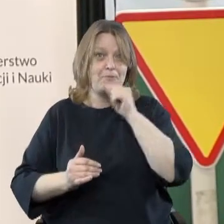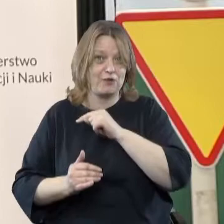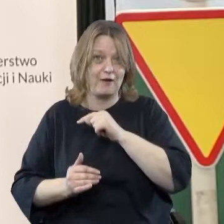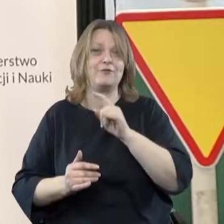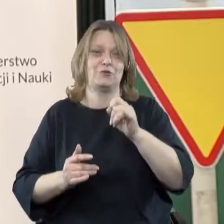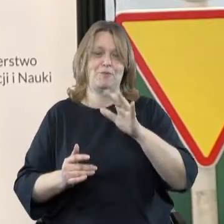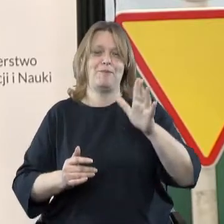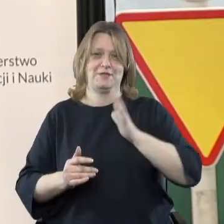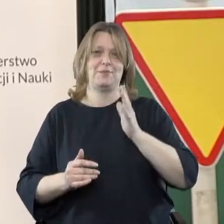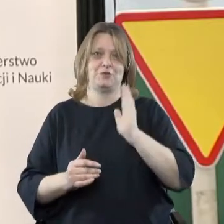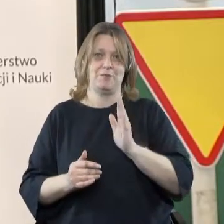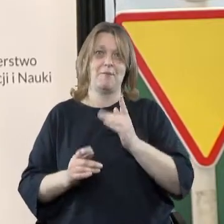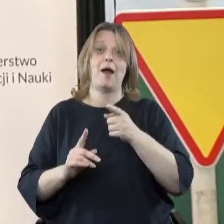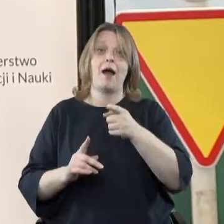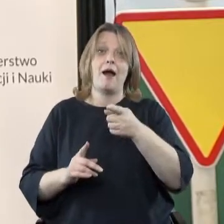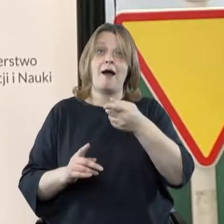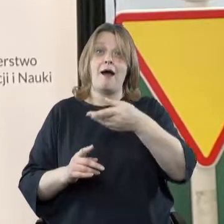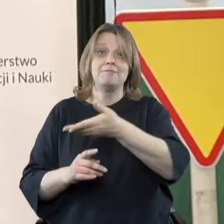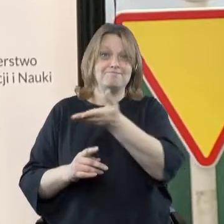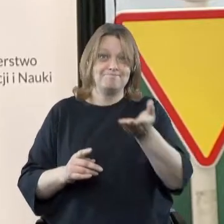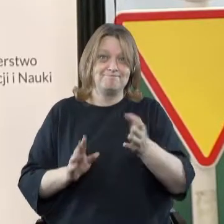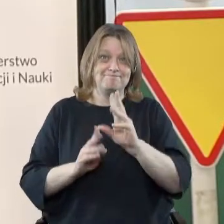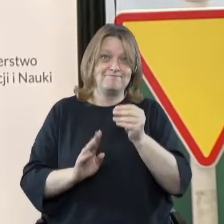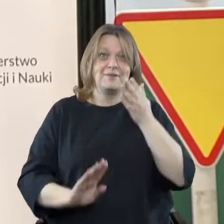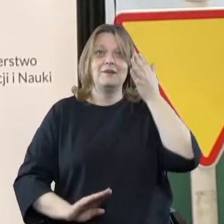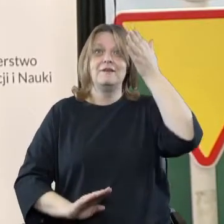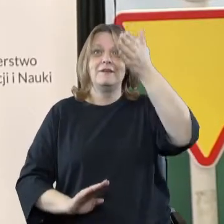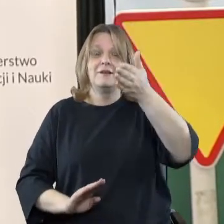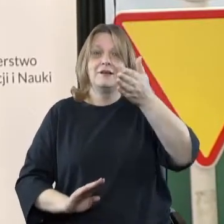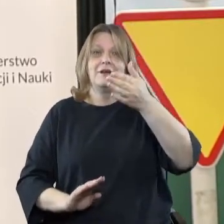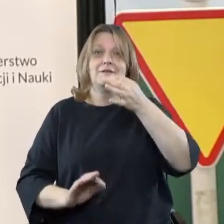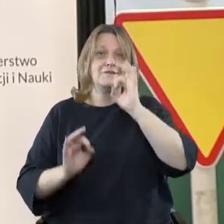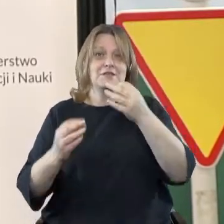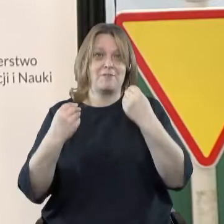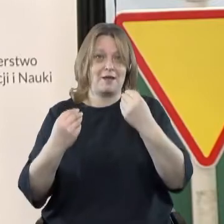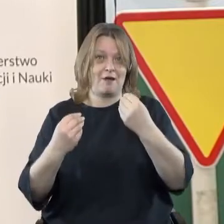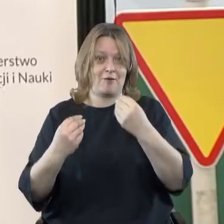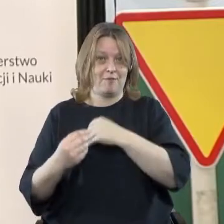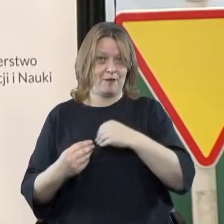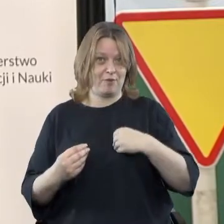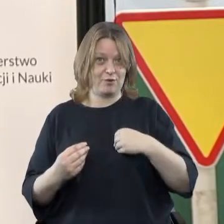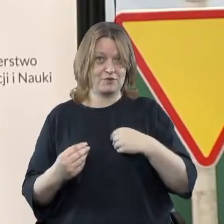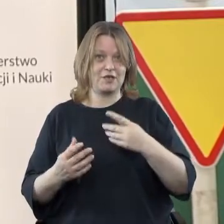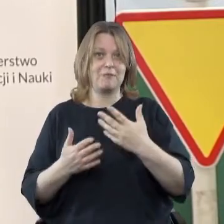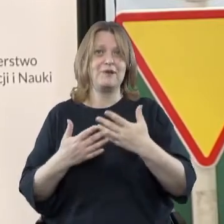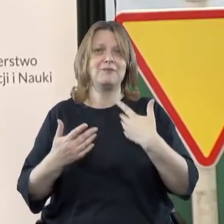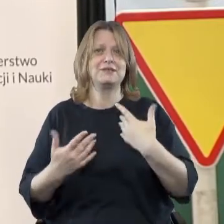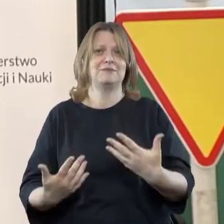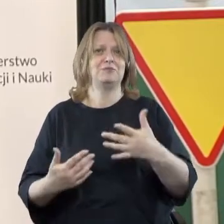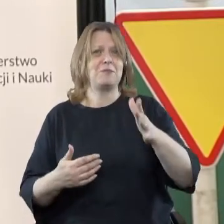przyszłością Polski, tam na Łotwie, tam na Ukrainie i tam we Francji, to zależy nam na tym, żebyście również wy